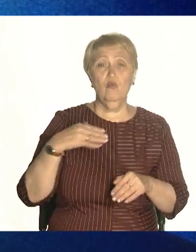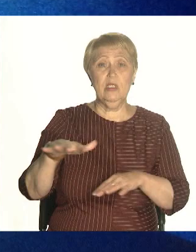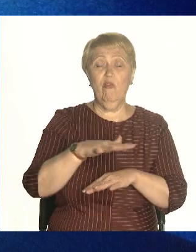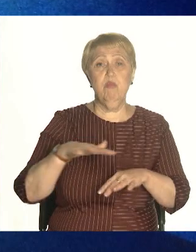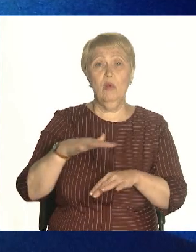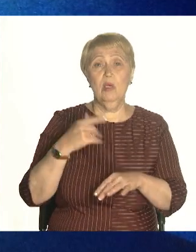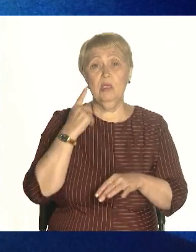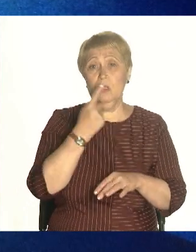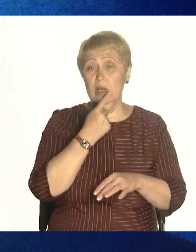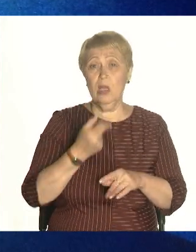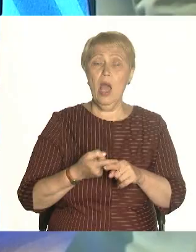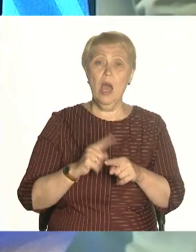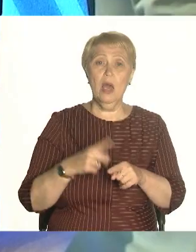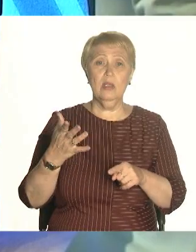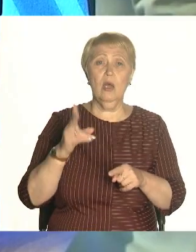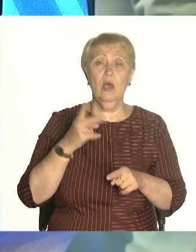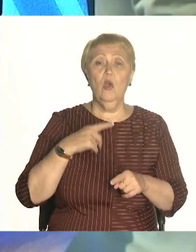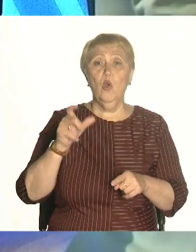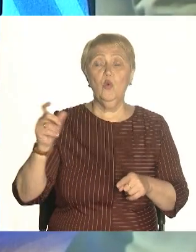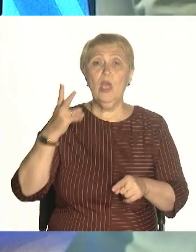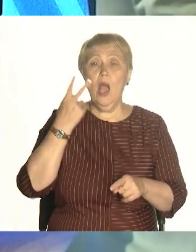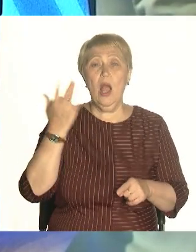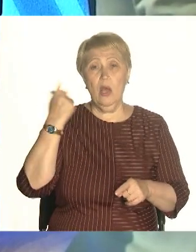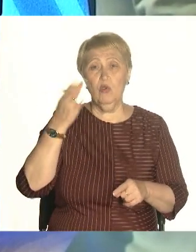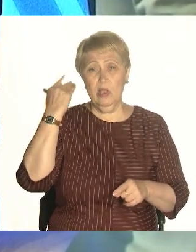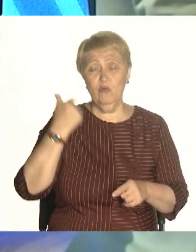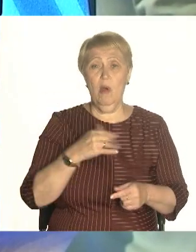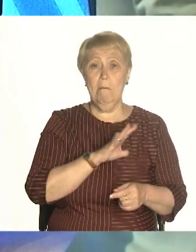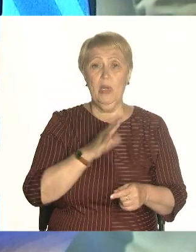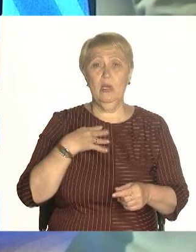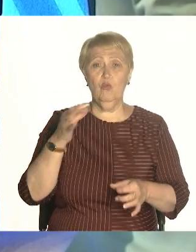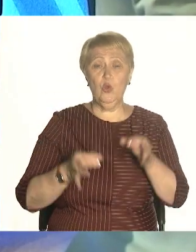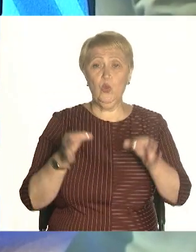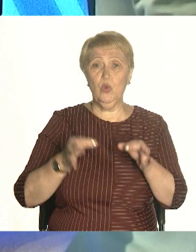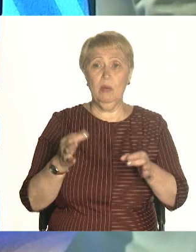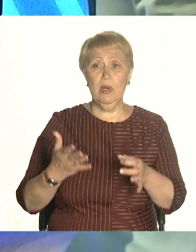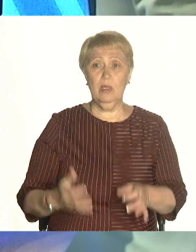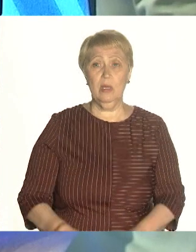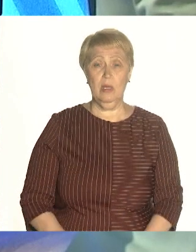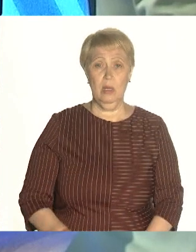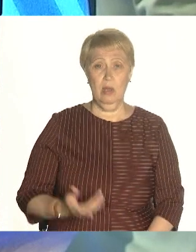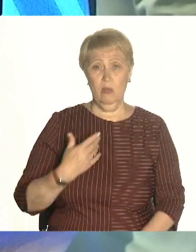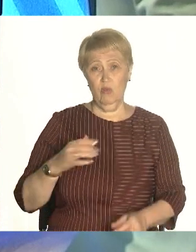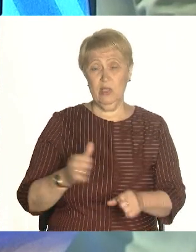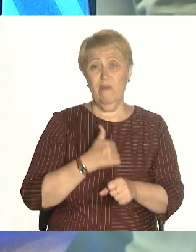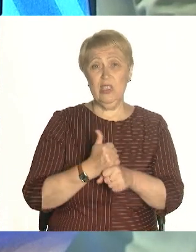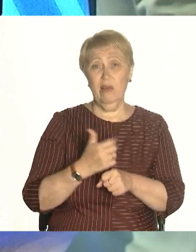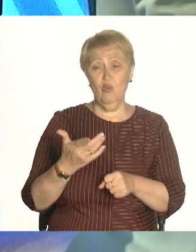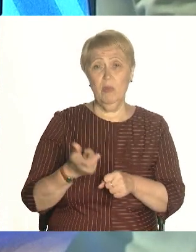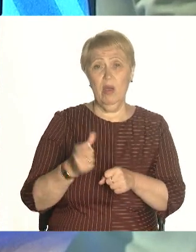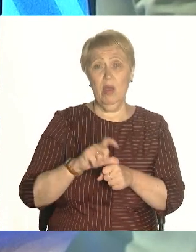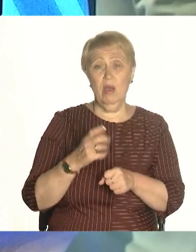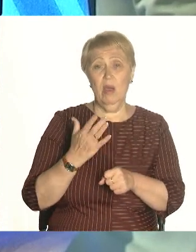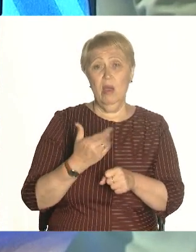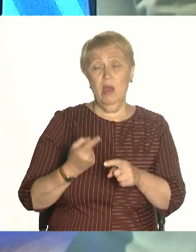правоохранительных органов и кто у нас осужден за совершение данных преступлений, в основном это, скажем так, наверное,